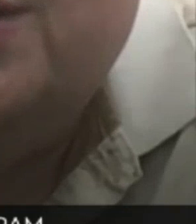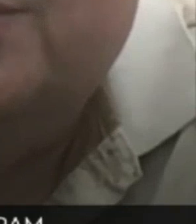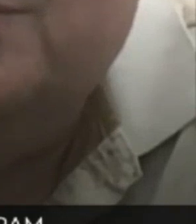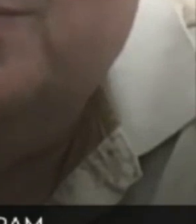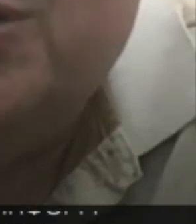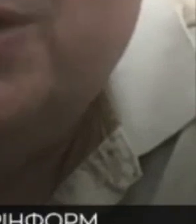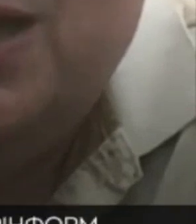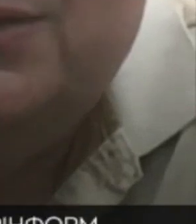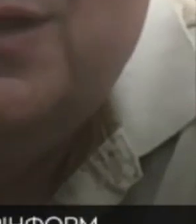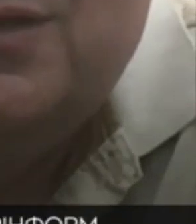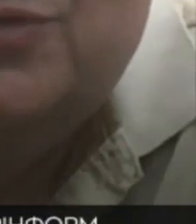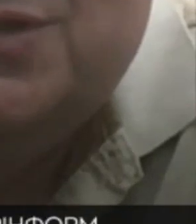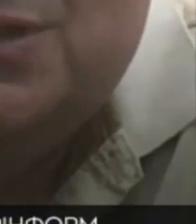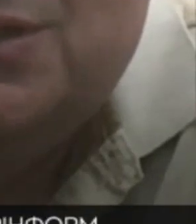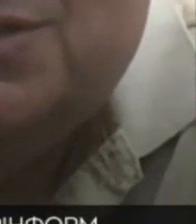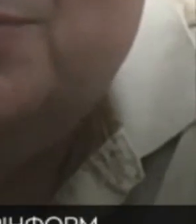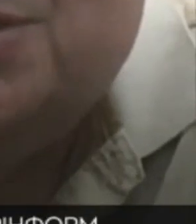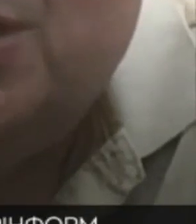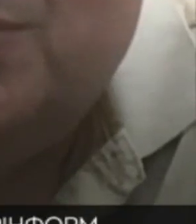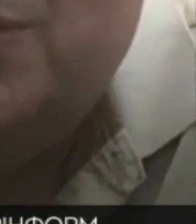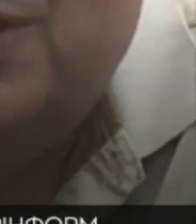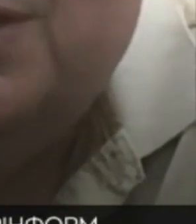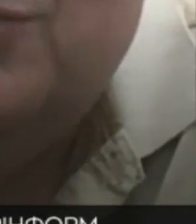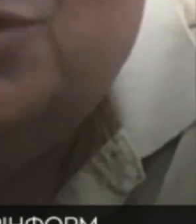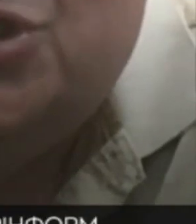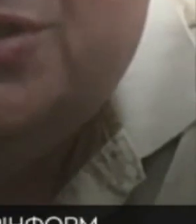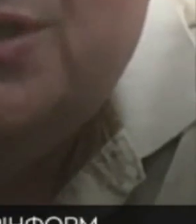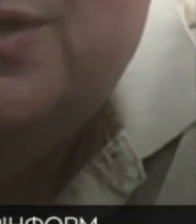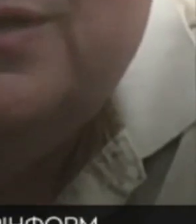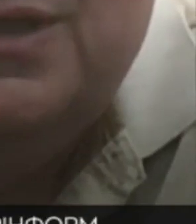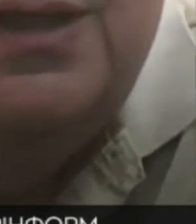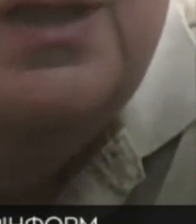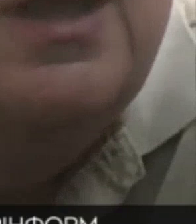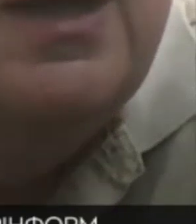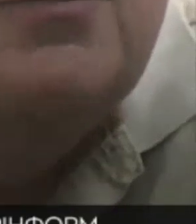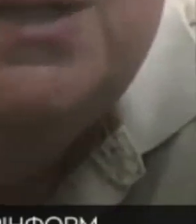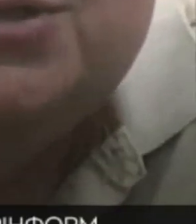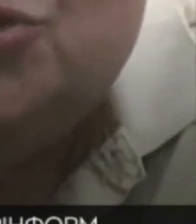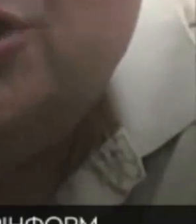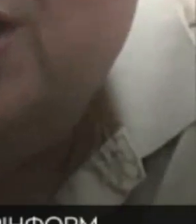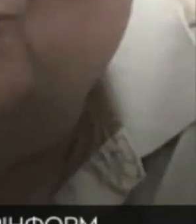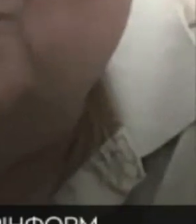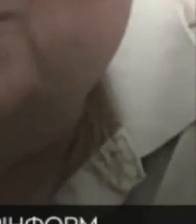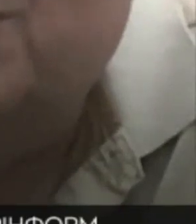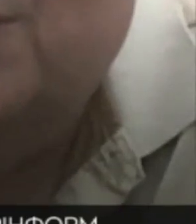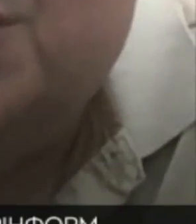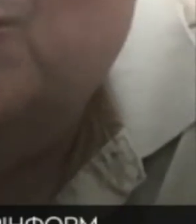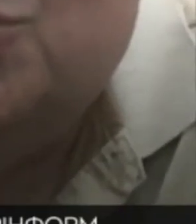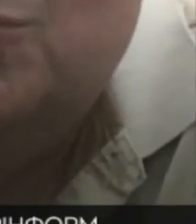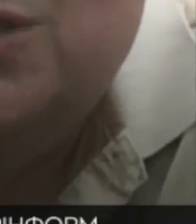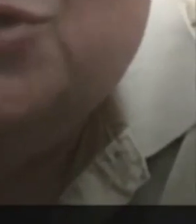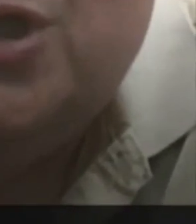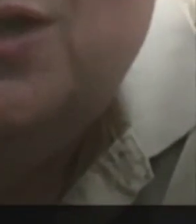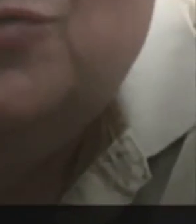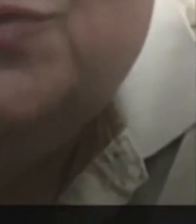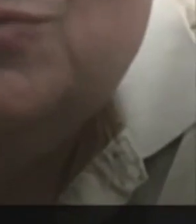начинается пропаганда вот этих исламистских проповедников в мечетях, и Хамас уже накануне призвал всех